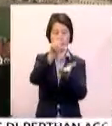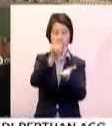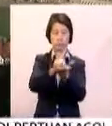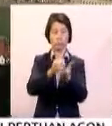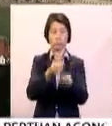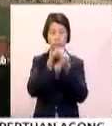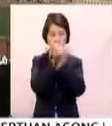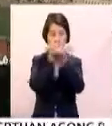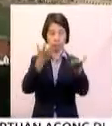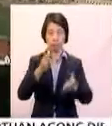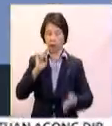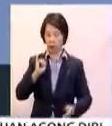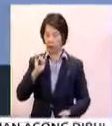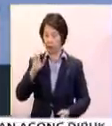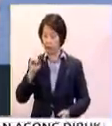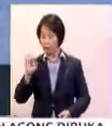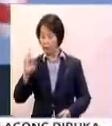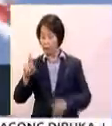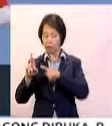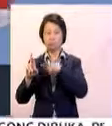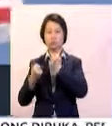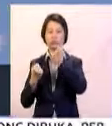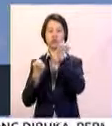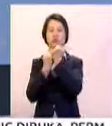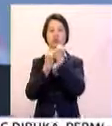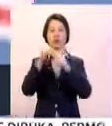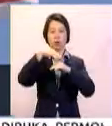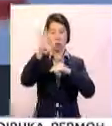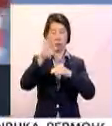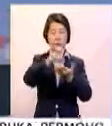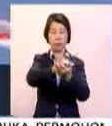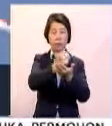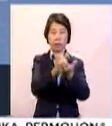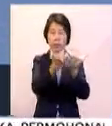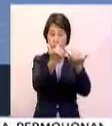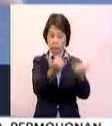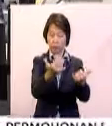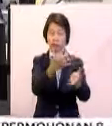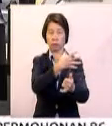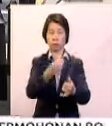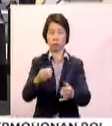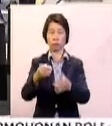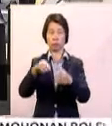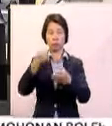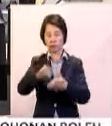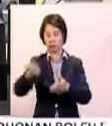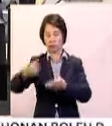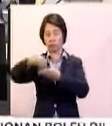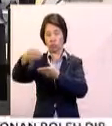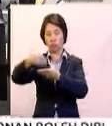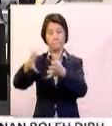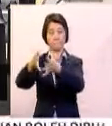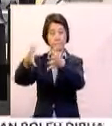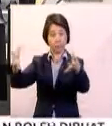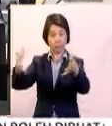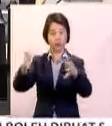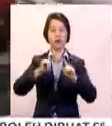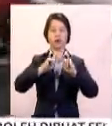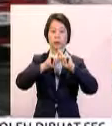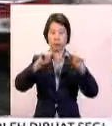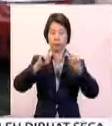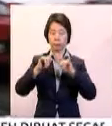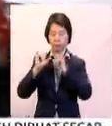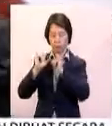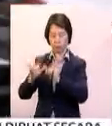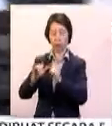memaklumkan IDR disokong kestabilan pada lebihan akaun semasa dan Aset keluaran yang besar bagaimanapun ia